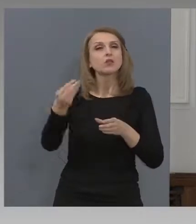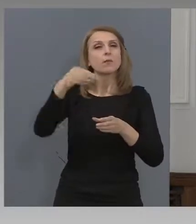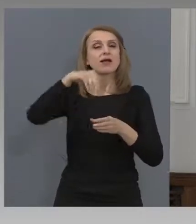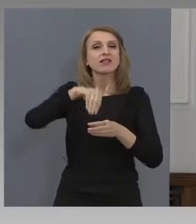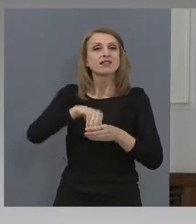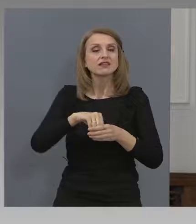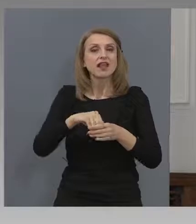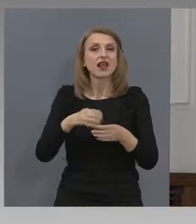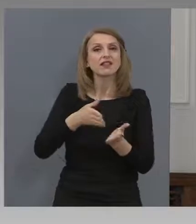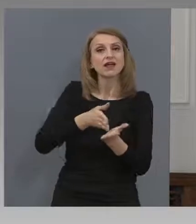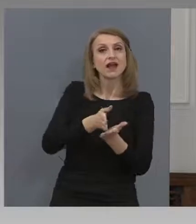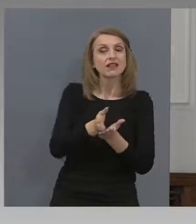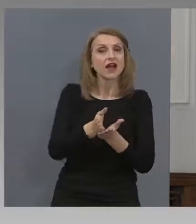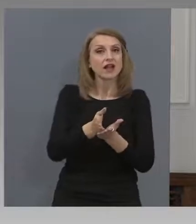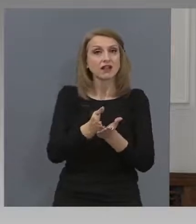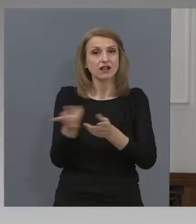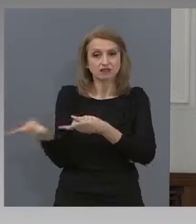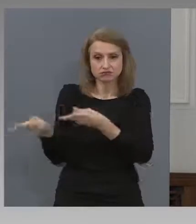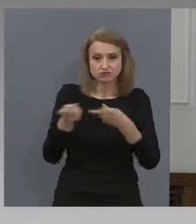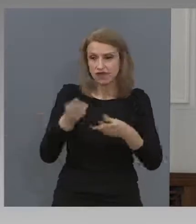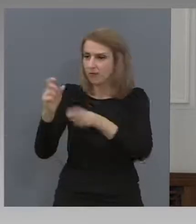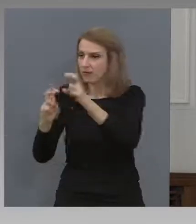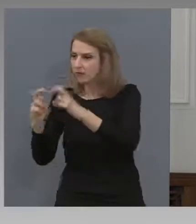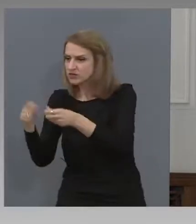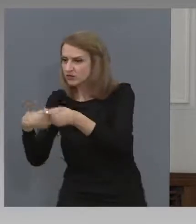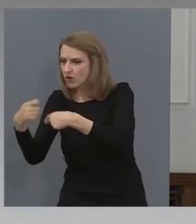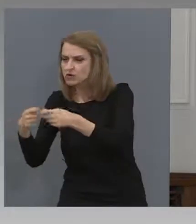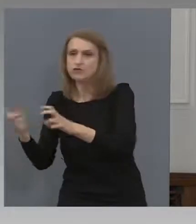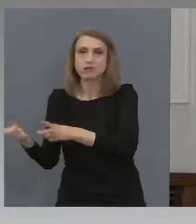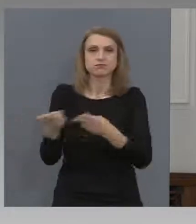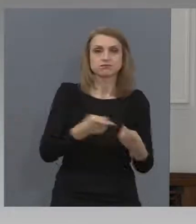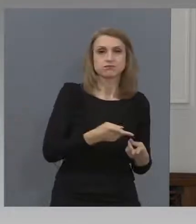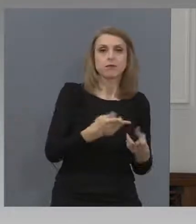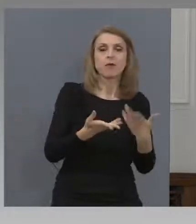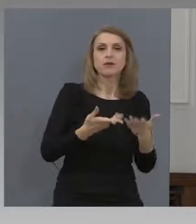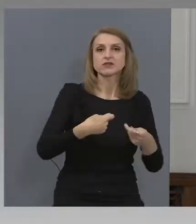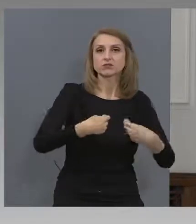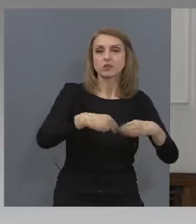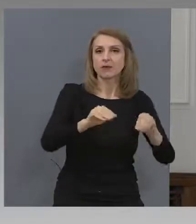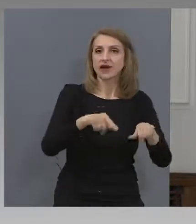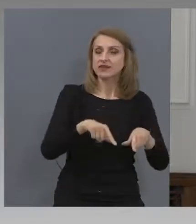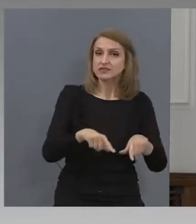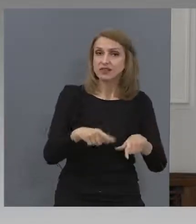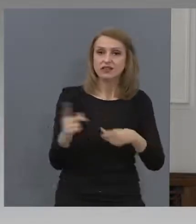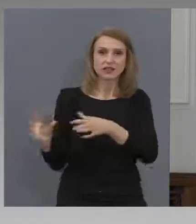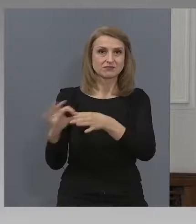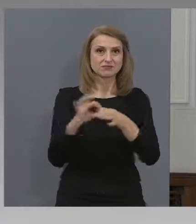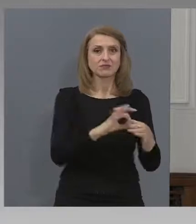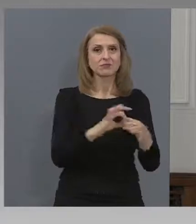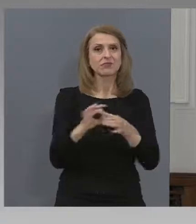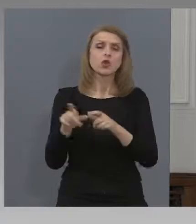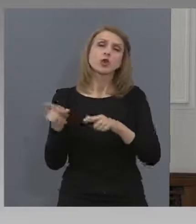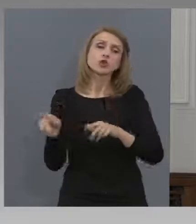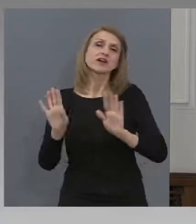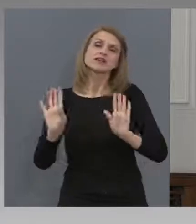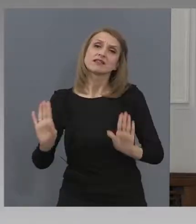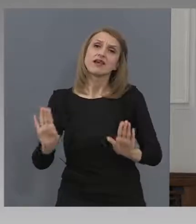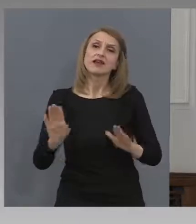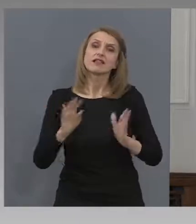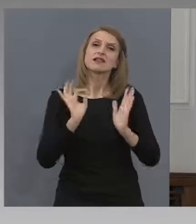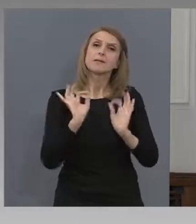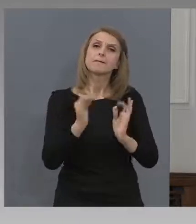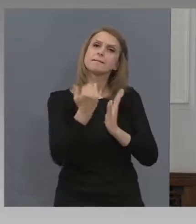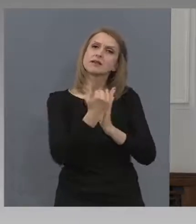пак повтарям, че всичко, което веригата си управлява към момента, съответния оператор, това са си и техни принципи, те